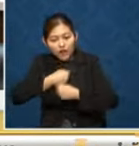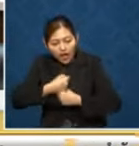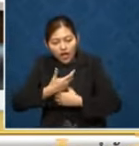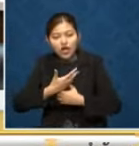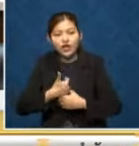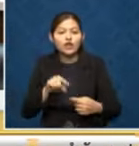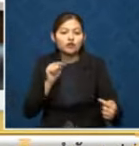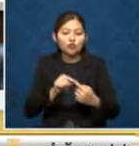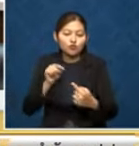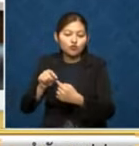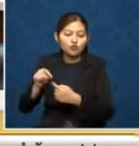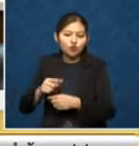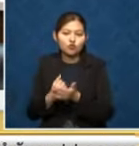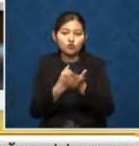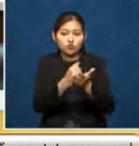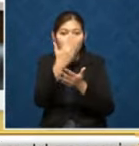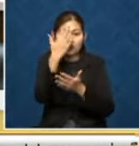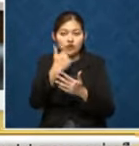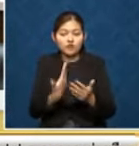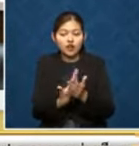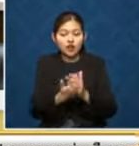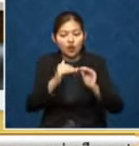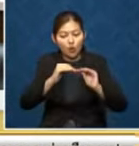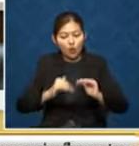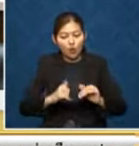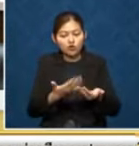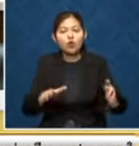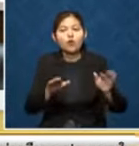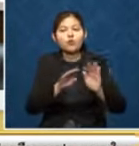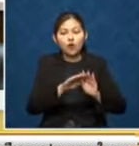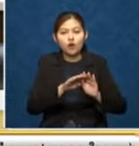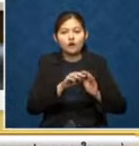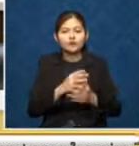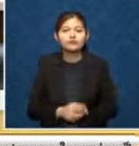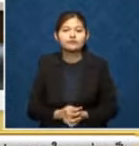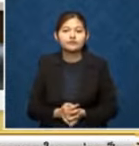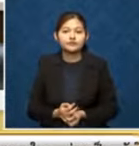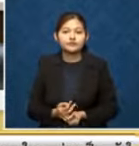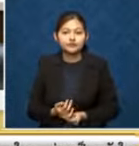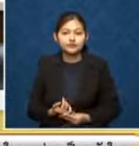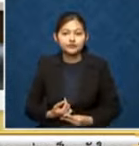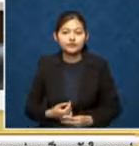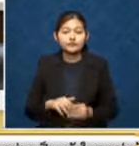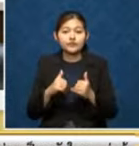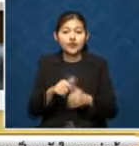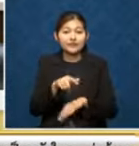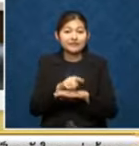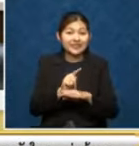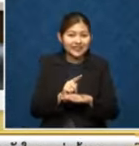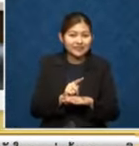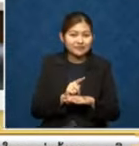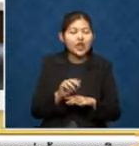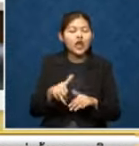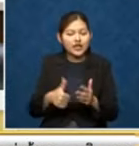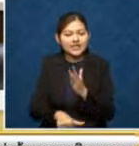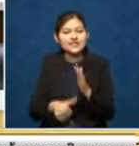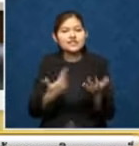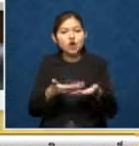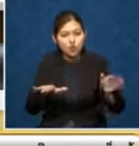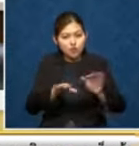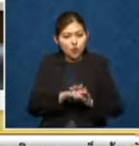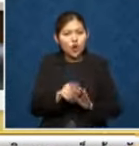อย่างเหมาะสมเพื่อลดภาระค่าใช้จ่ายในครัวเรือนท่านประธานที่เคารพครับการแก้ไขปัญหาหนี้ครัวเรือนได้อย่าง